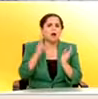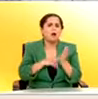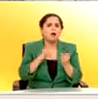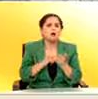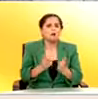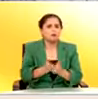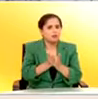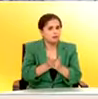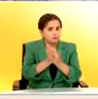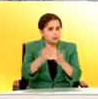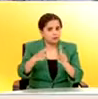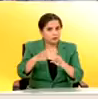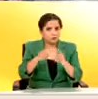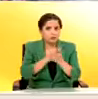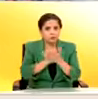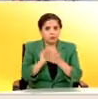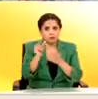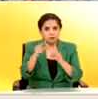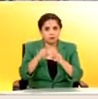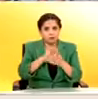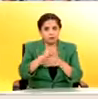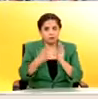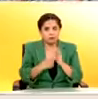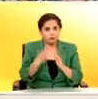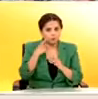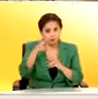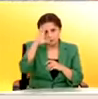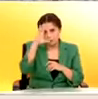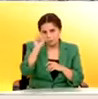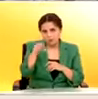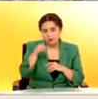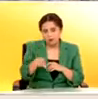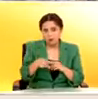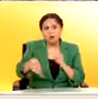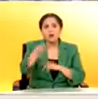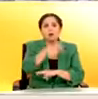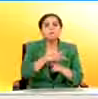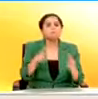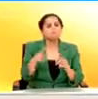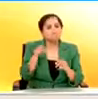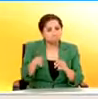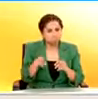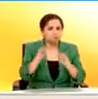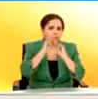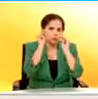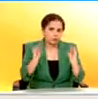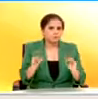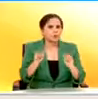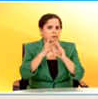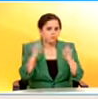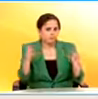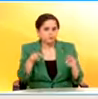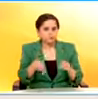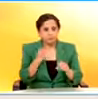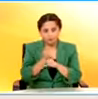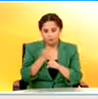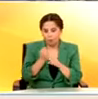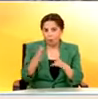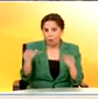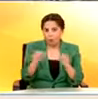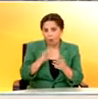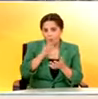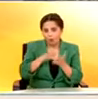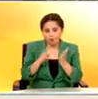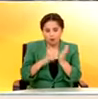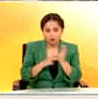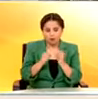को समर्पित खुखरी मेमोरियल एंड म्यूजियम है। वहीं गोवा में